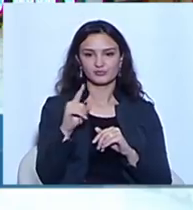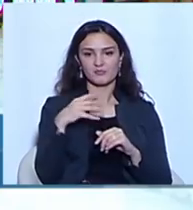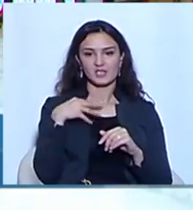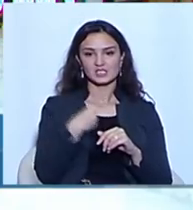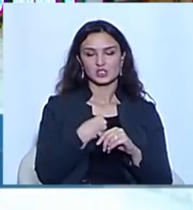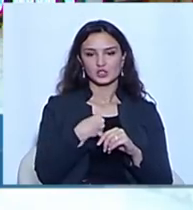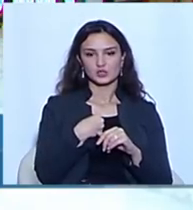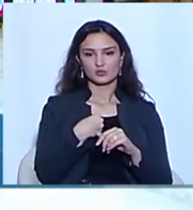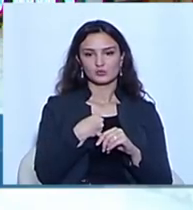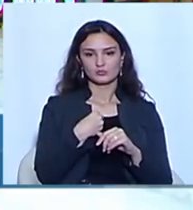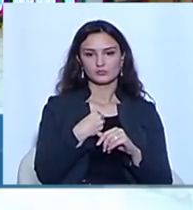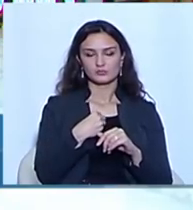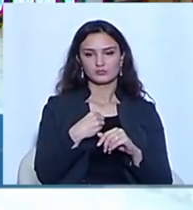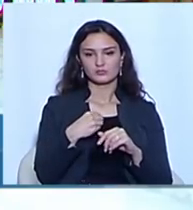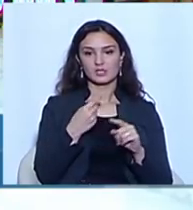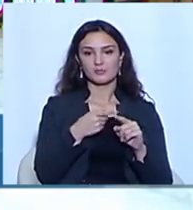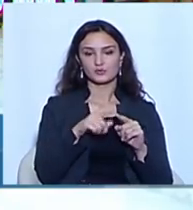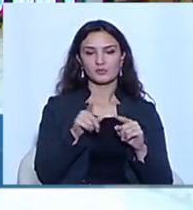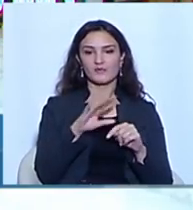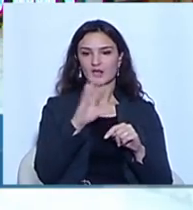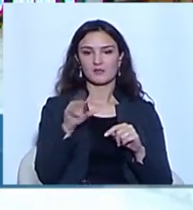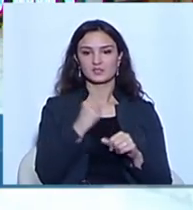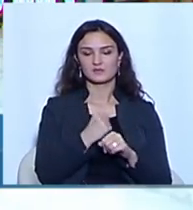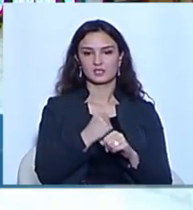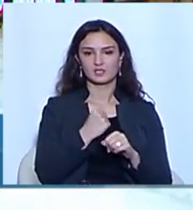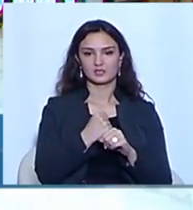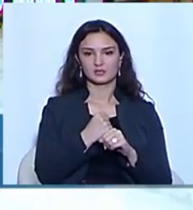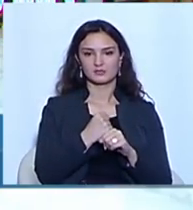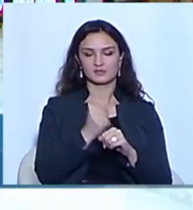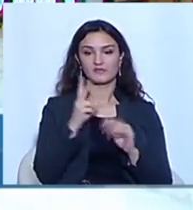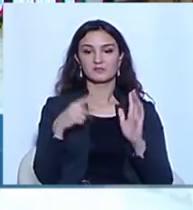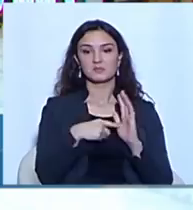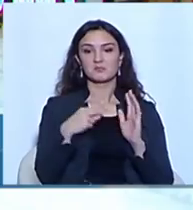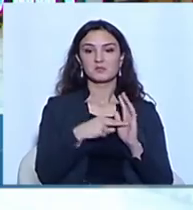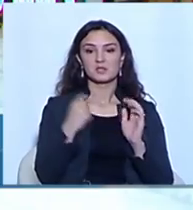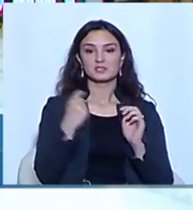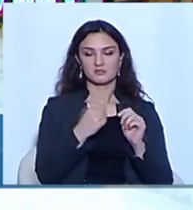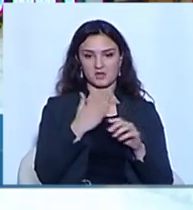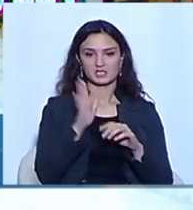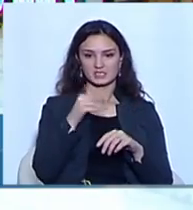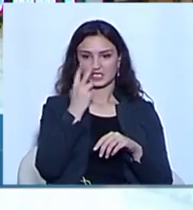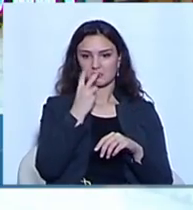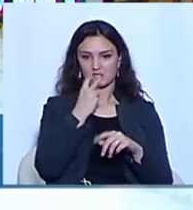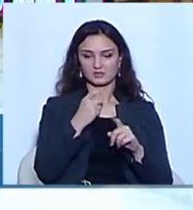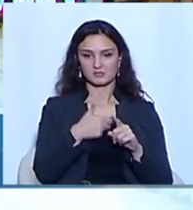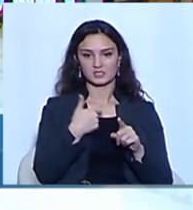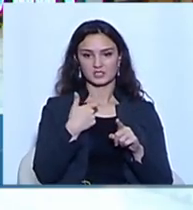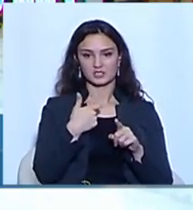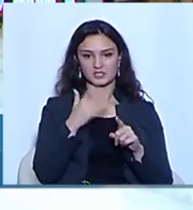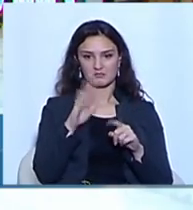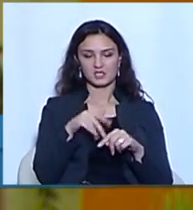ვაწყენინო, თუნდაც ვაწყენინო. ამიტომ ყველაფერს ვაკეთებ და ვინ მიფასებს? მაინც მეძახიან, რომ ვარ ზარმაცი?